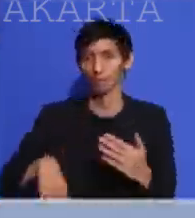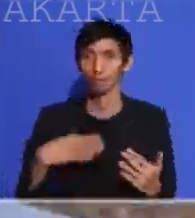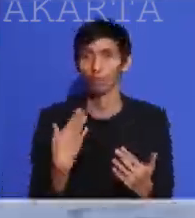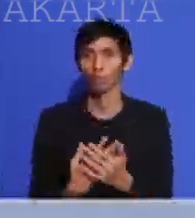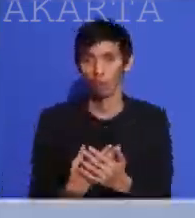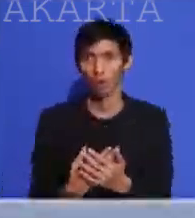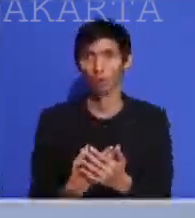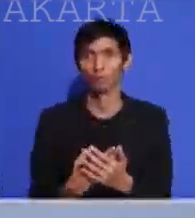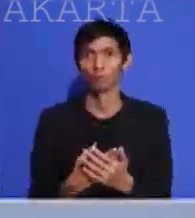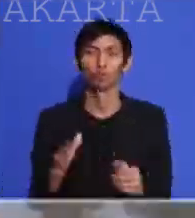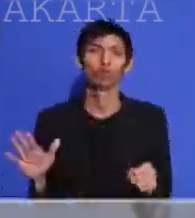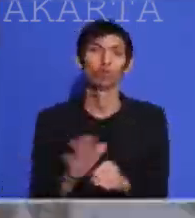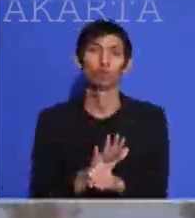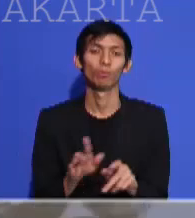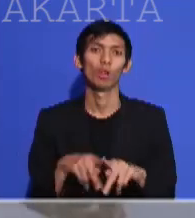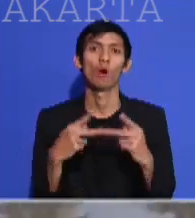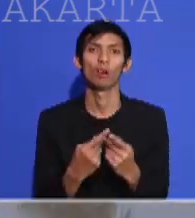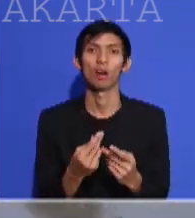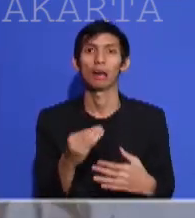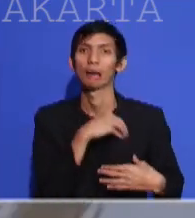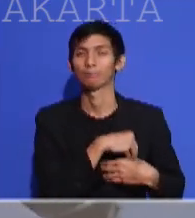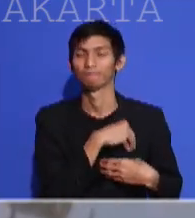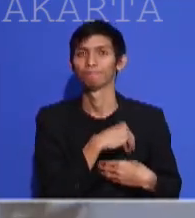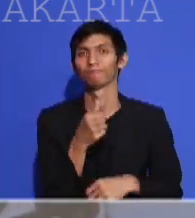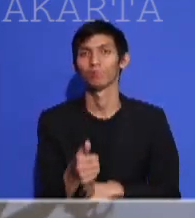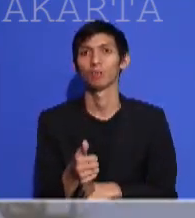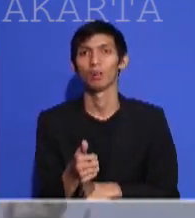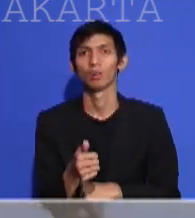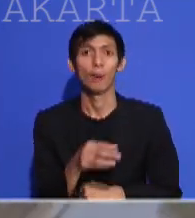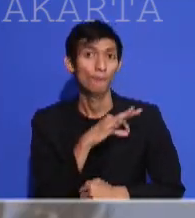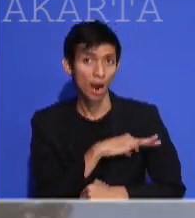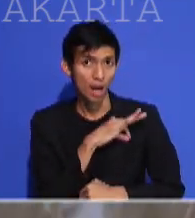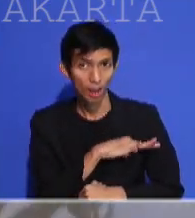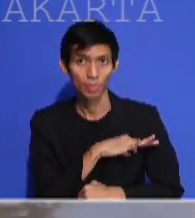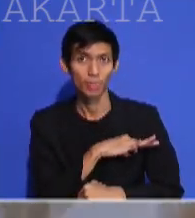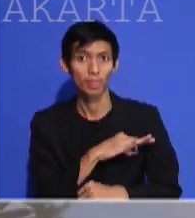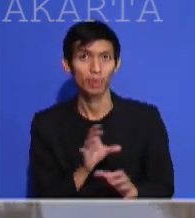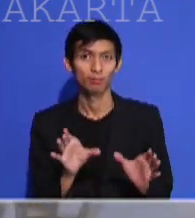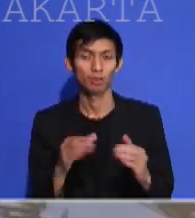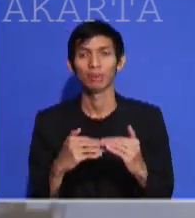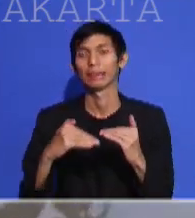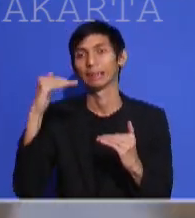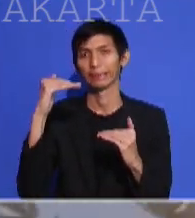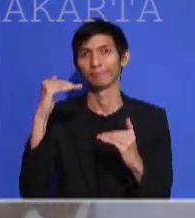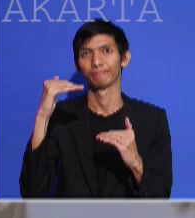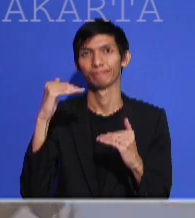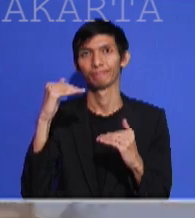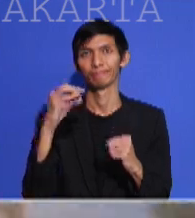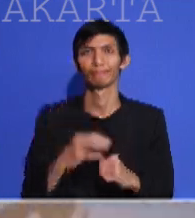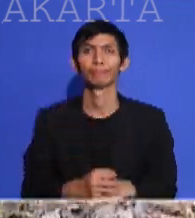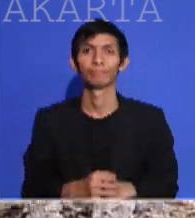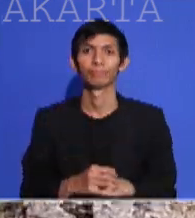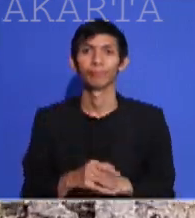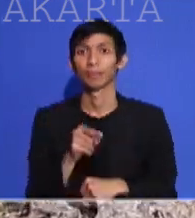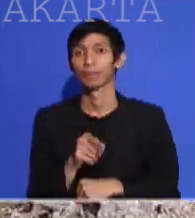klempakan. Budidaya ulam kanthi cara klempakan menika pancen gadhah mumpangat ingkang kathah. Kejawi kamuntenan ekonomi warga masyarakat ugi